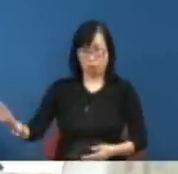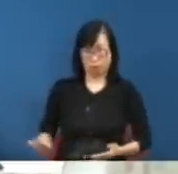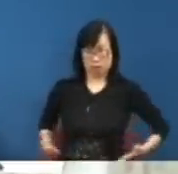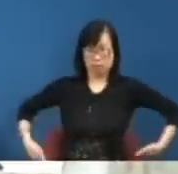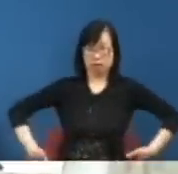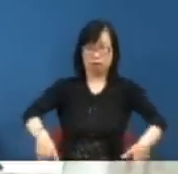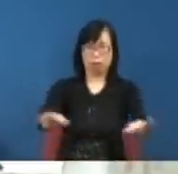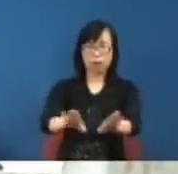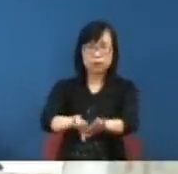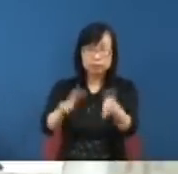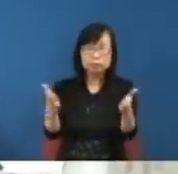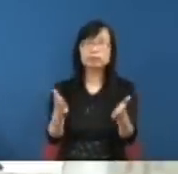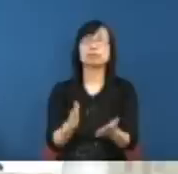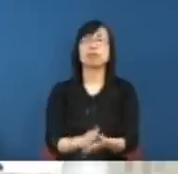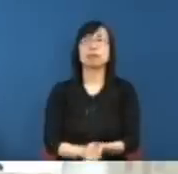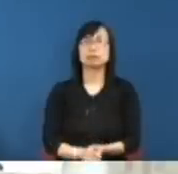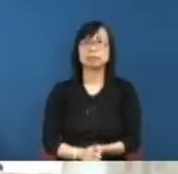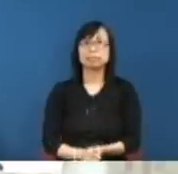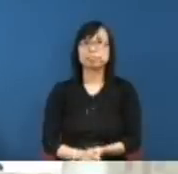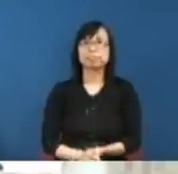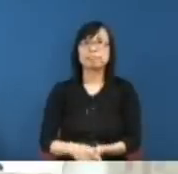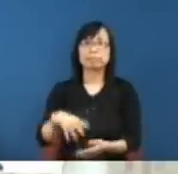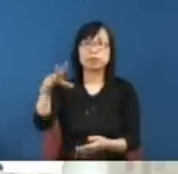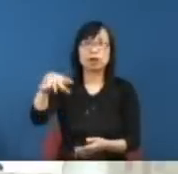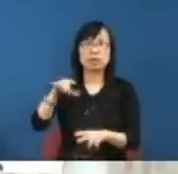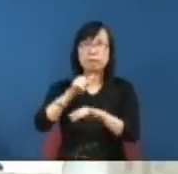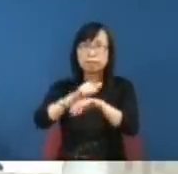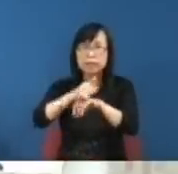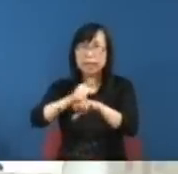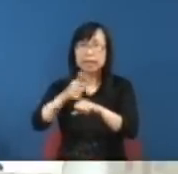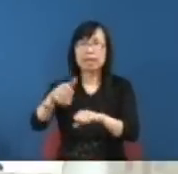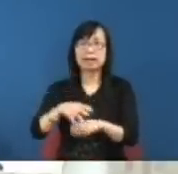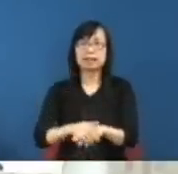始，呢、這個洛杉磯啊、加州啊、